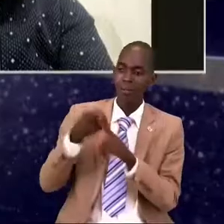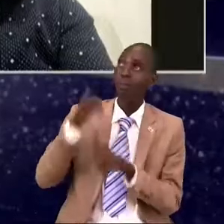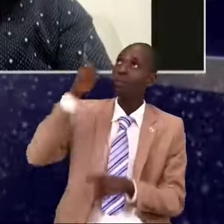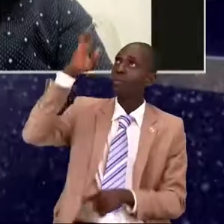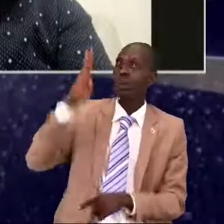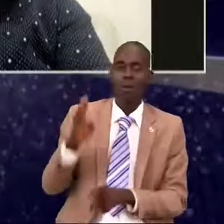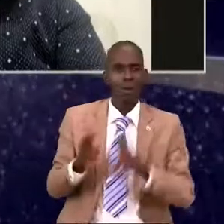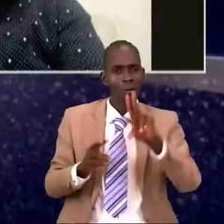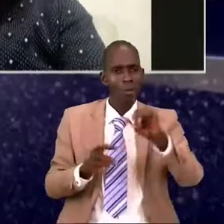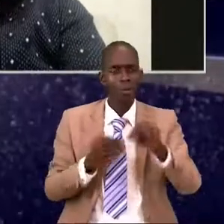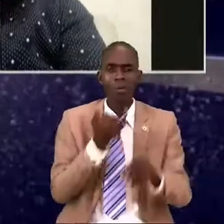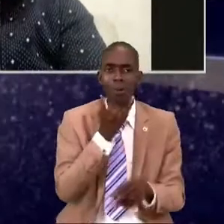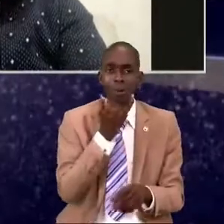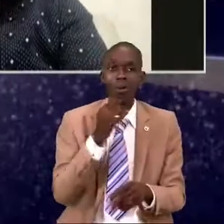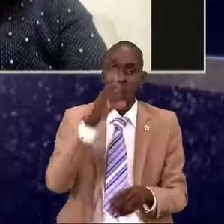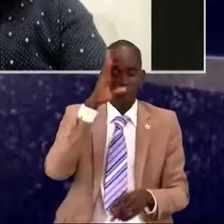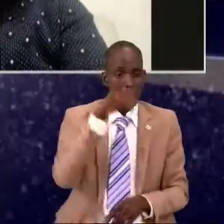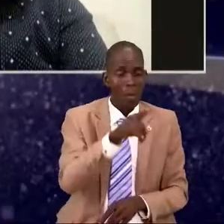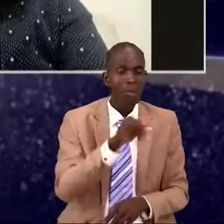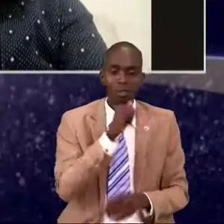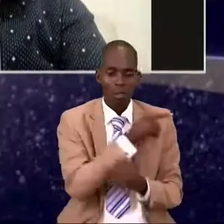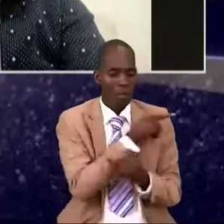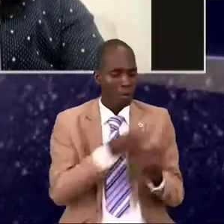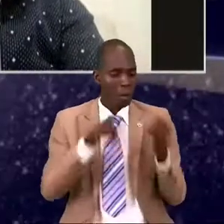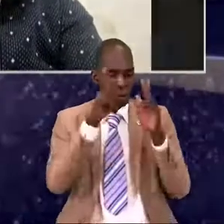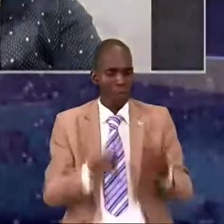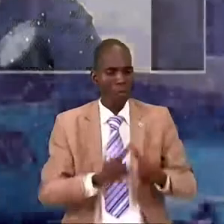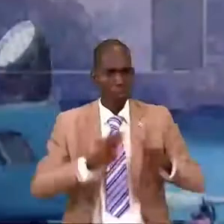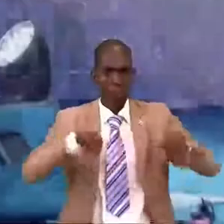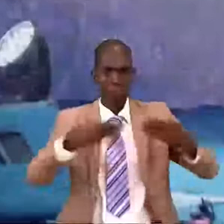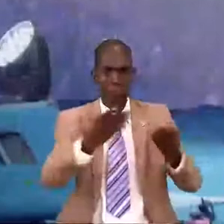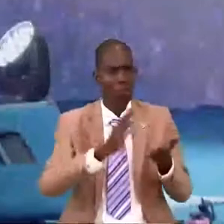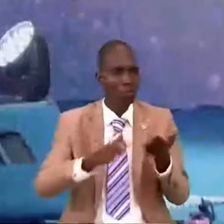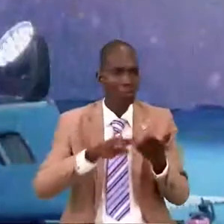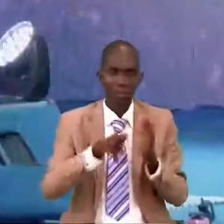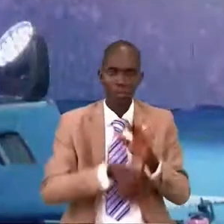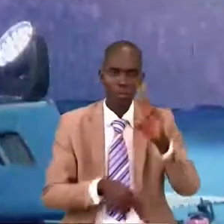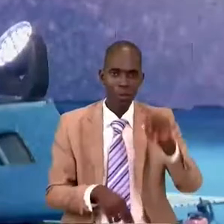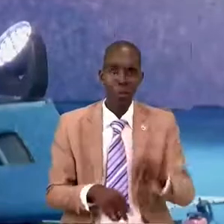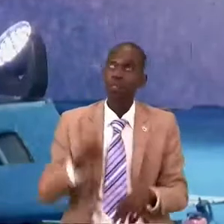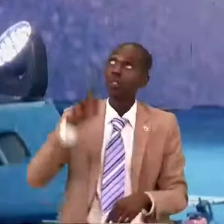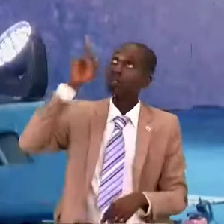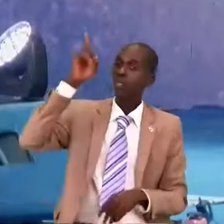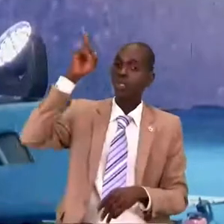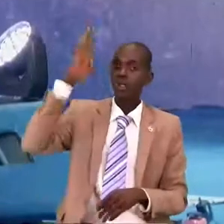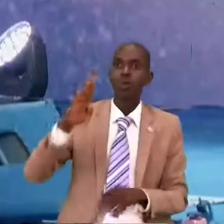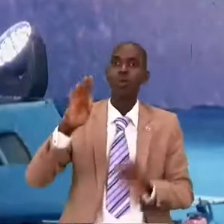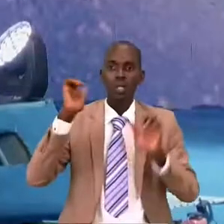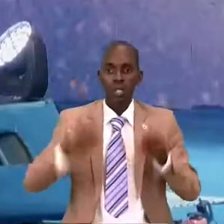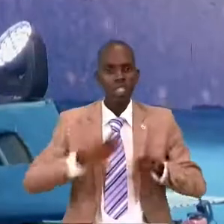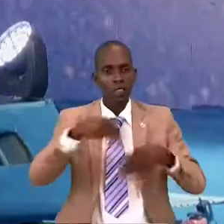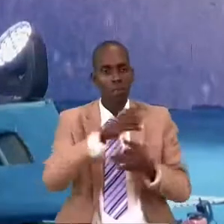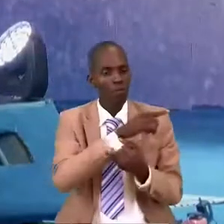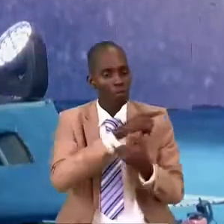Dieu est l'autorité finale qui te donnera le pardon. Et ce que tu dois faire, tu dois confesser tes